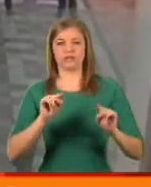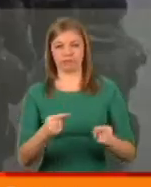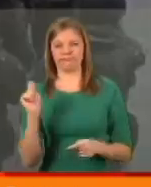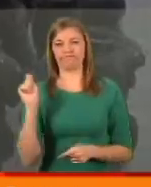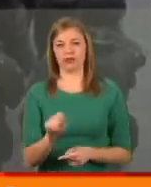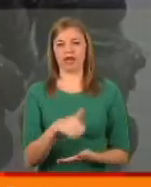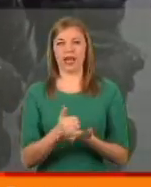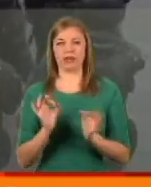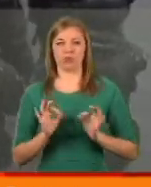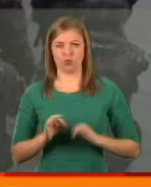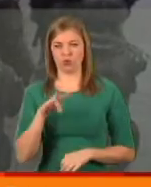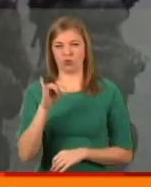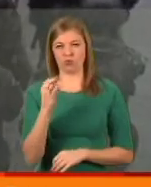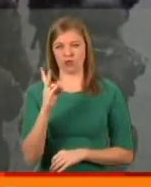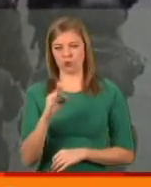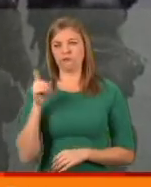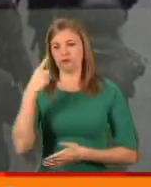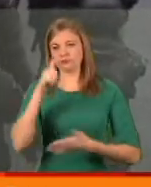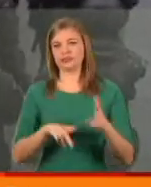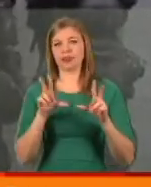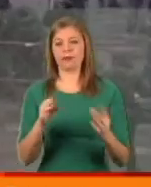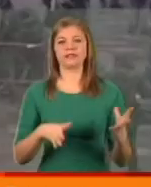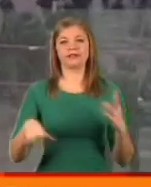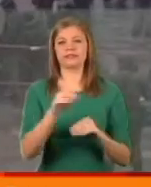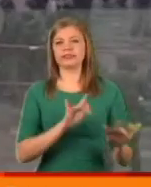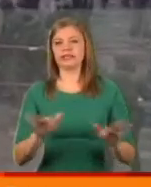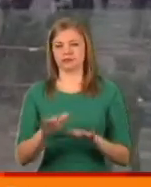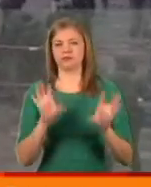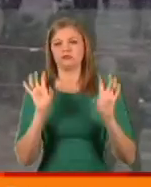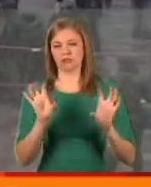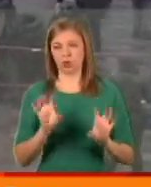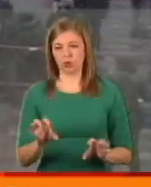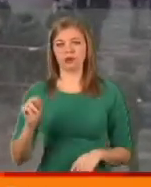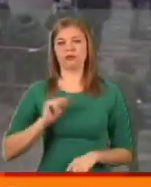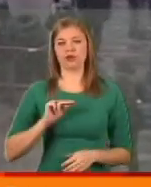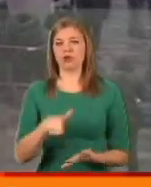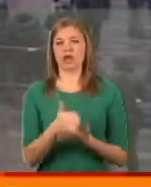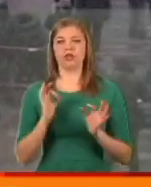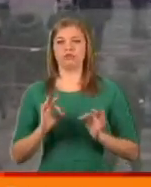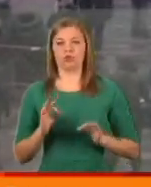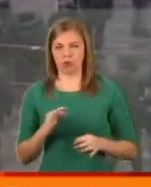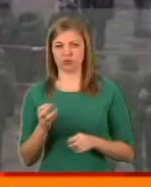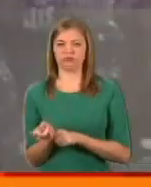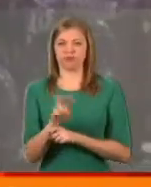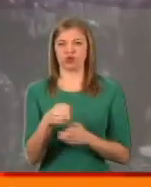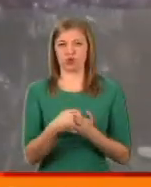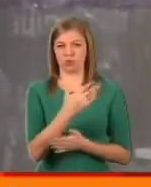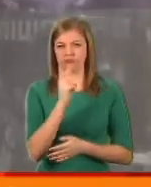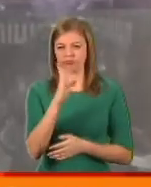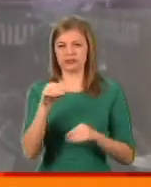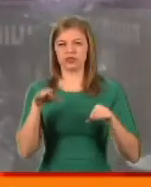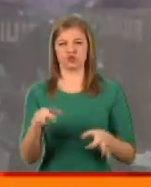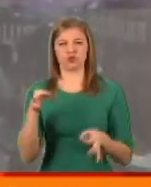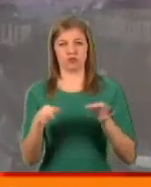Саакашвілі приїхав генпрокурор Юрій Луценко. Він запевнив, усі дії силовиків законні. Працівники генпрокуратури прийшли до помешкання Саакашвілі з